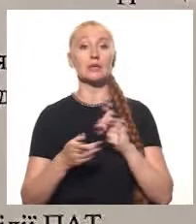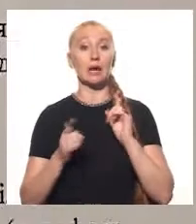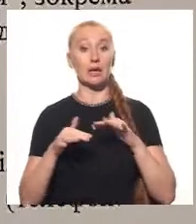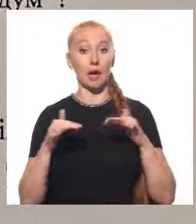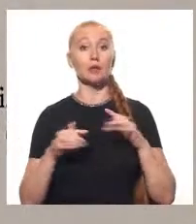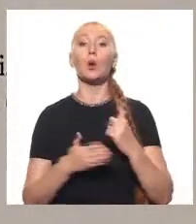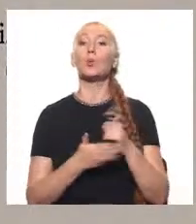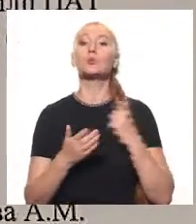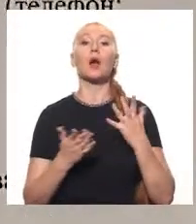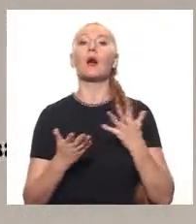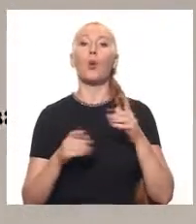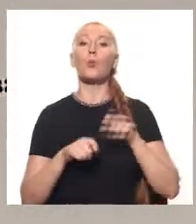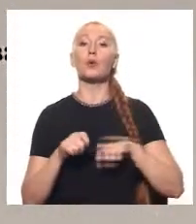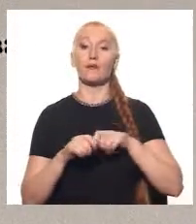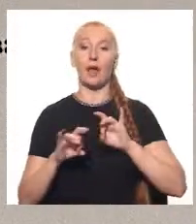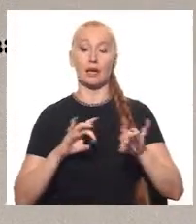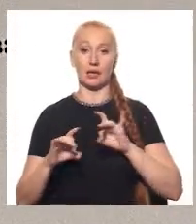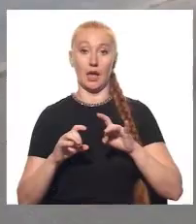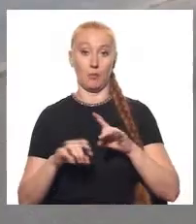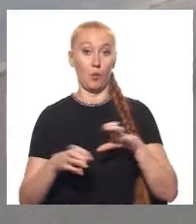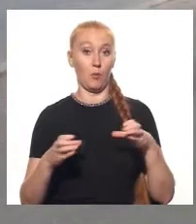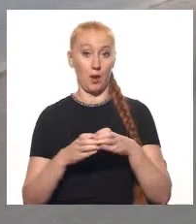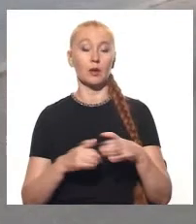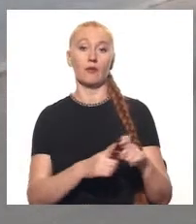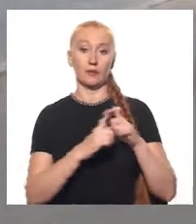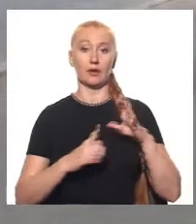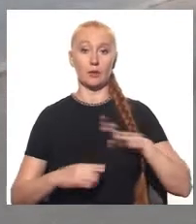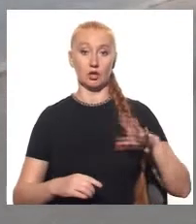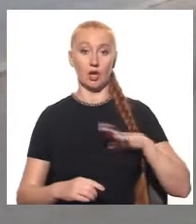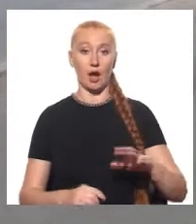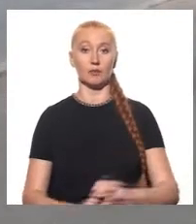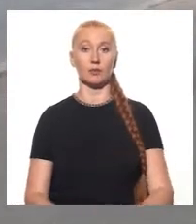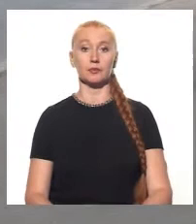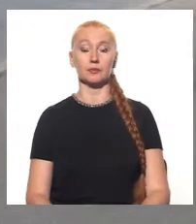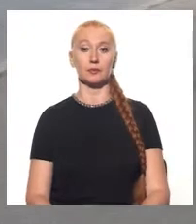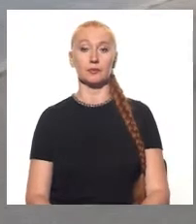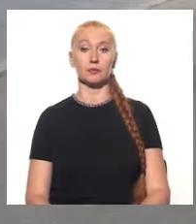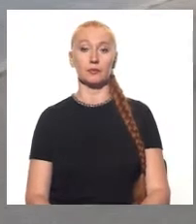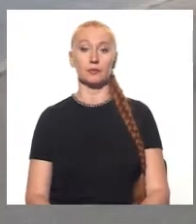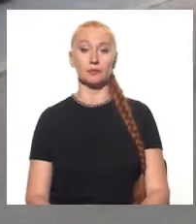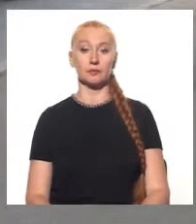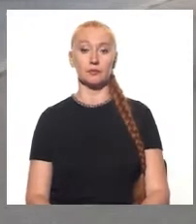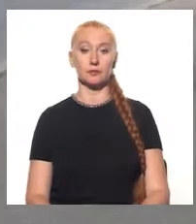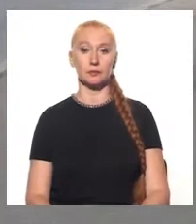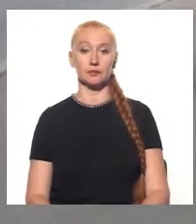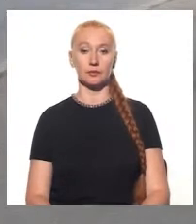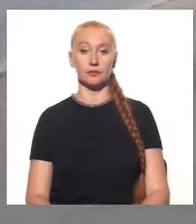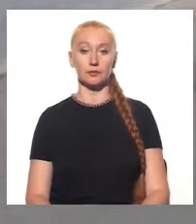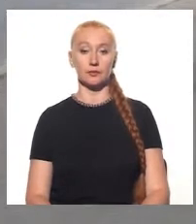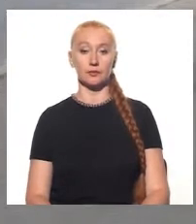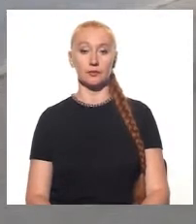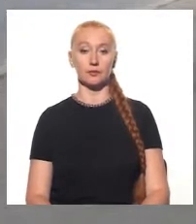звернення до міськради, аби дізнатися, яким чином перевіряли рекламу партії. На відповідь чекаємо. Юлія Безбородько, Олексій Корінєв. Новини на Суспільному.